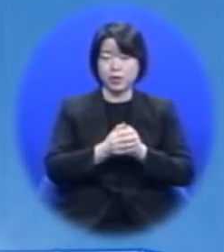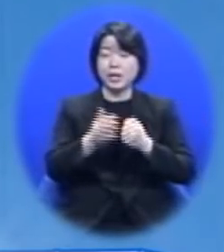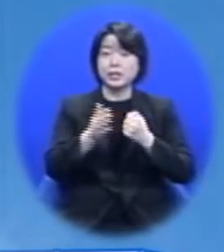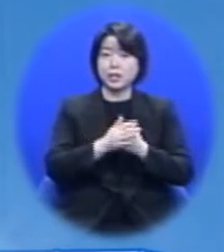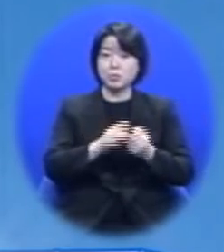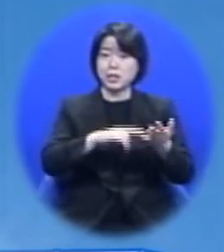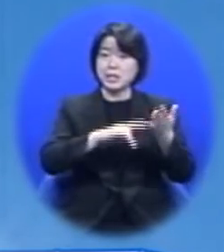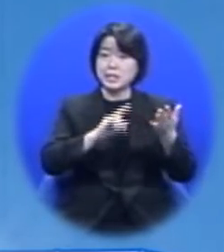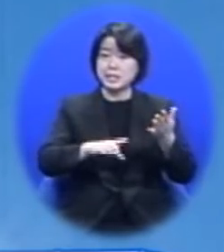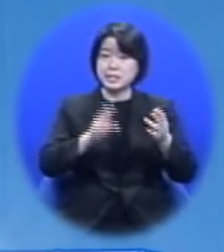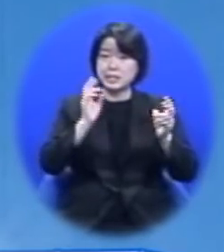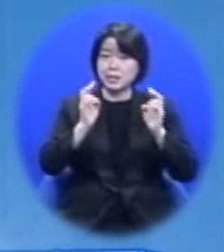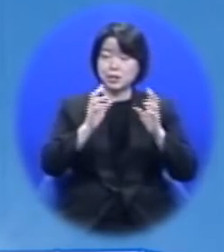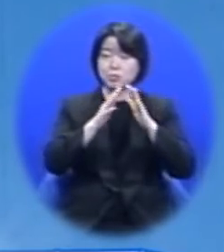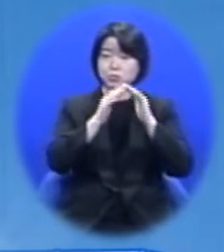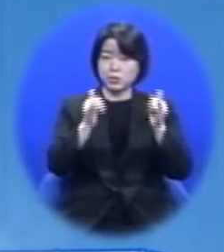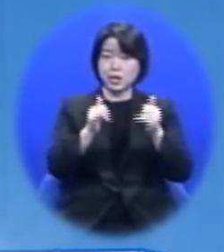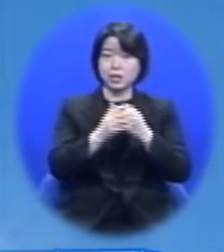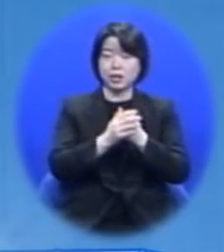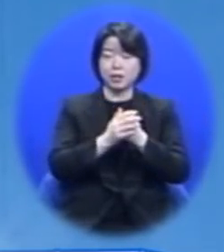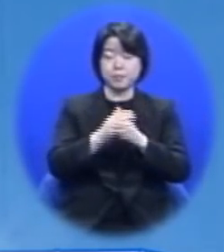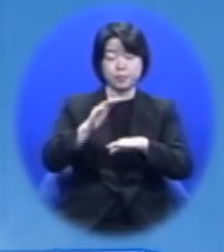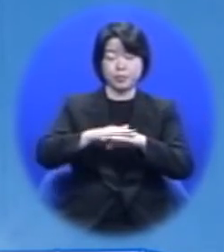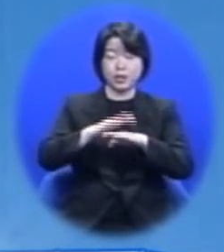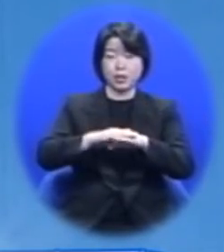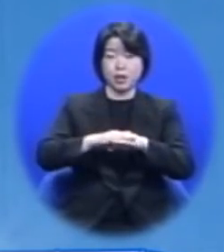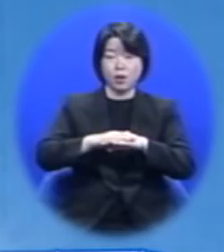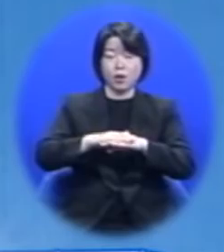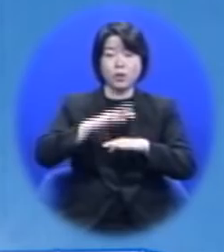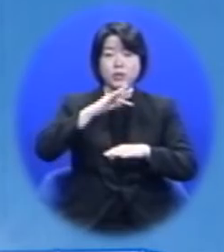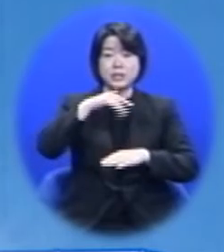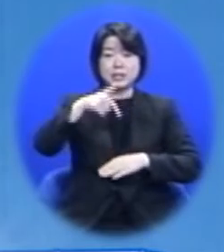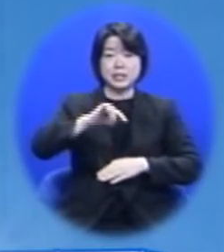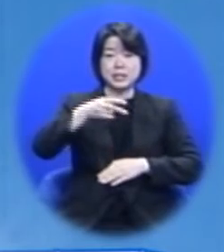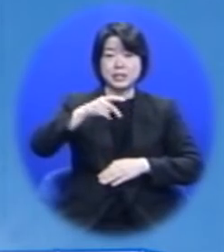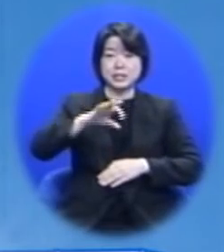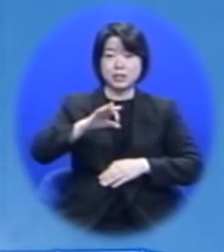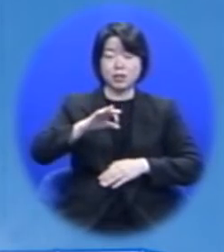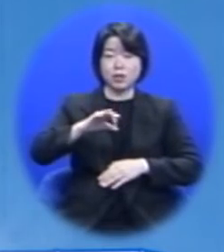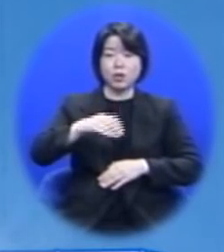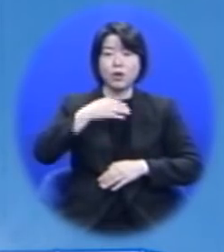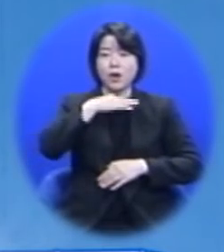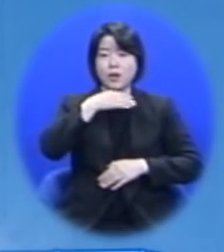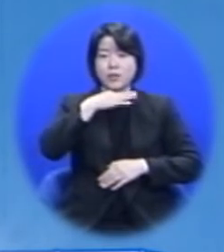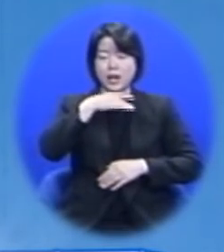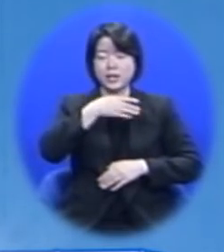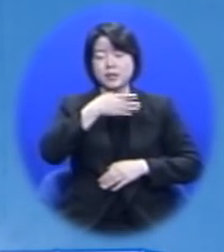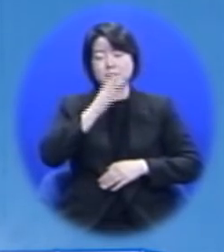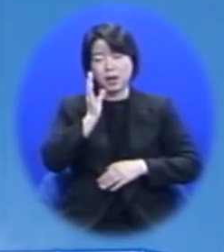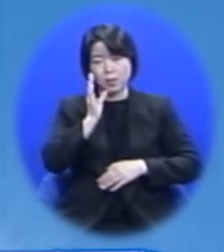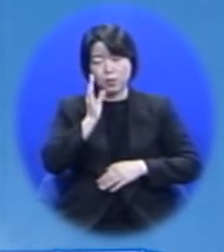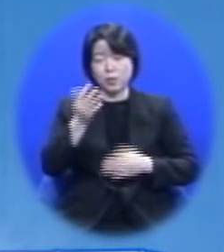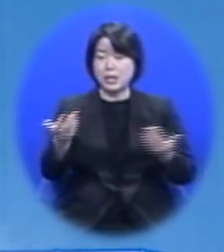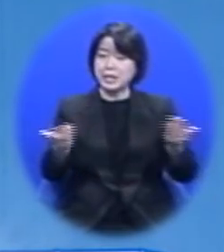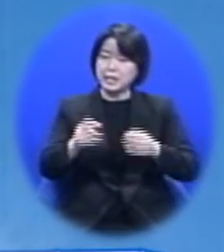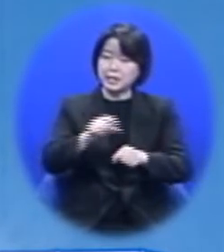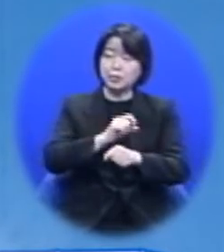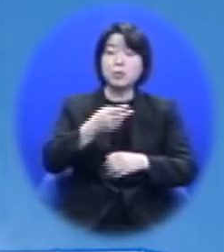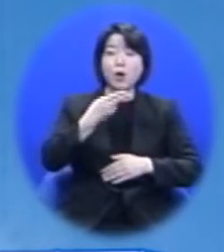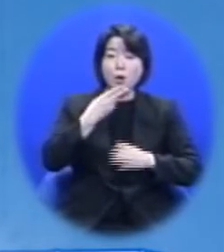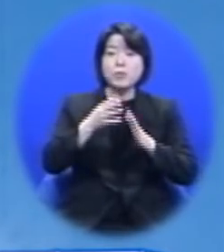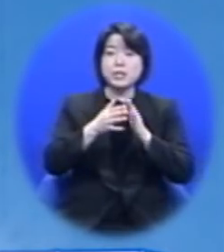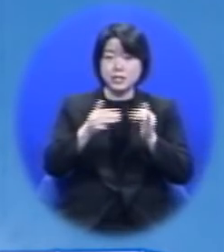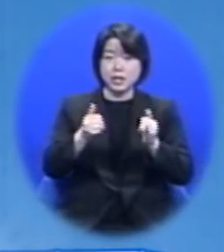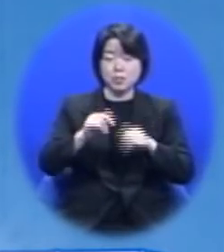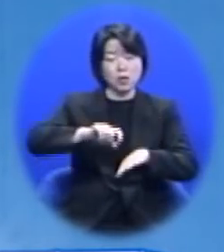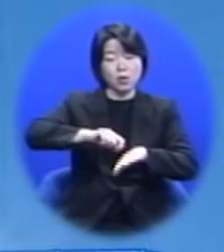세무사가 송기정 옹같이 연세가 많으시고 특별히 직업도 따로 지금 있는 게 아닌 형편인 경우에는 굳이